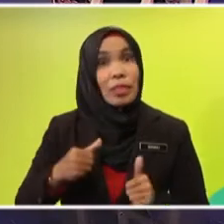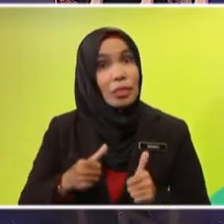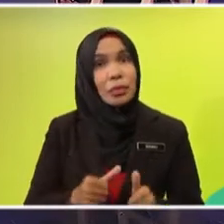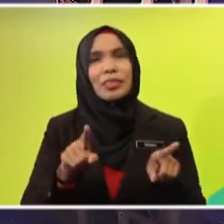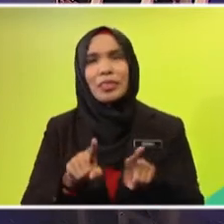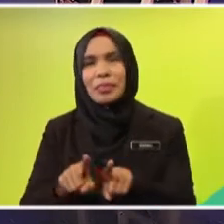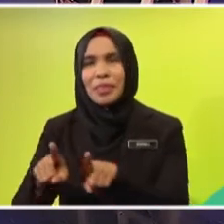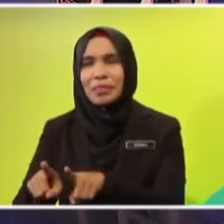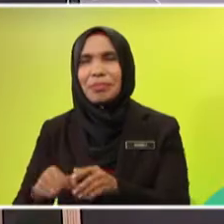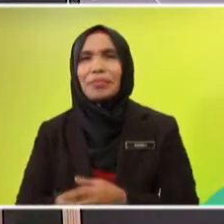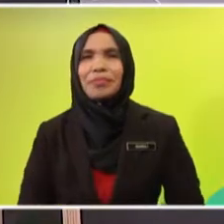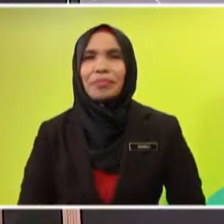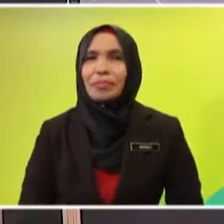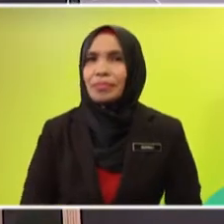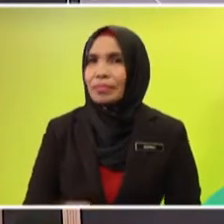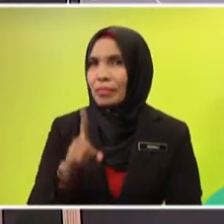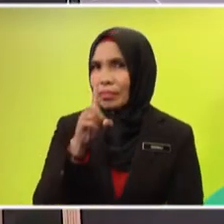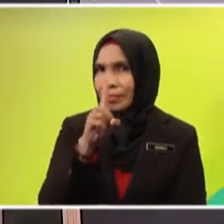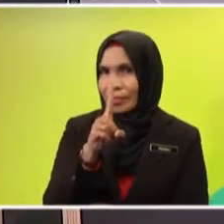by Ivan